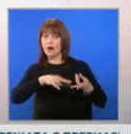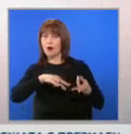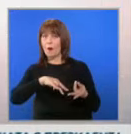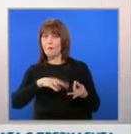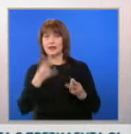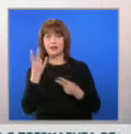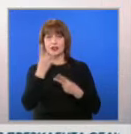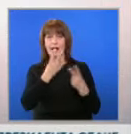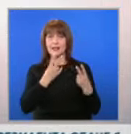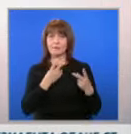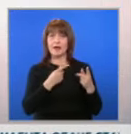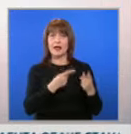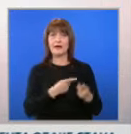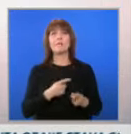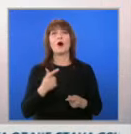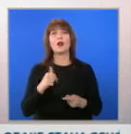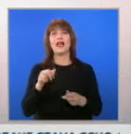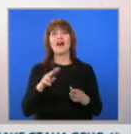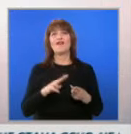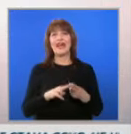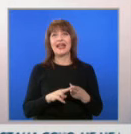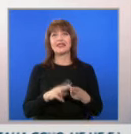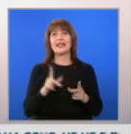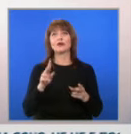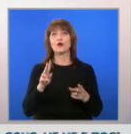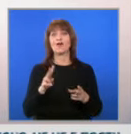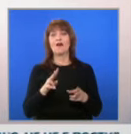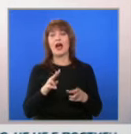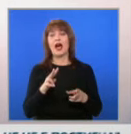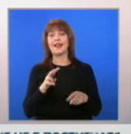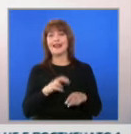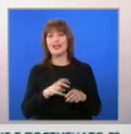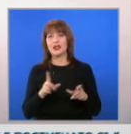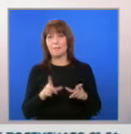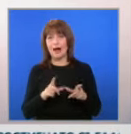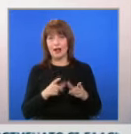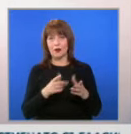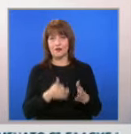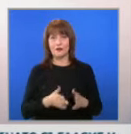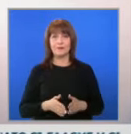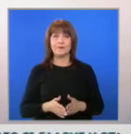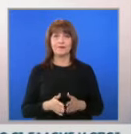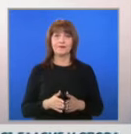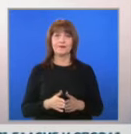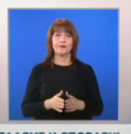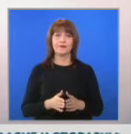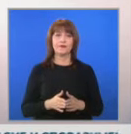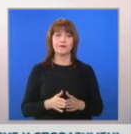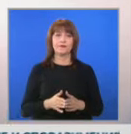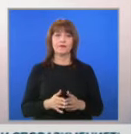Вера Александрова, Деси Маркова и Виктор Борисов. Първо наживо включваме Вера Александрова.